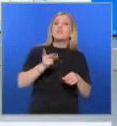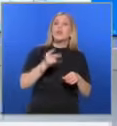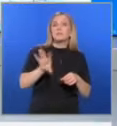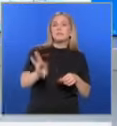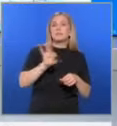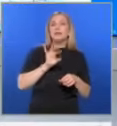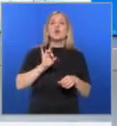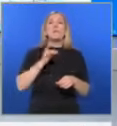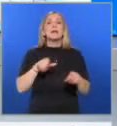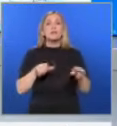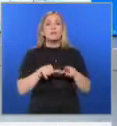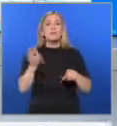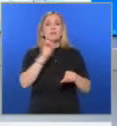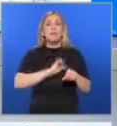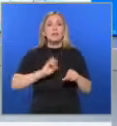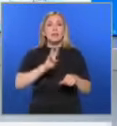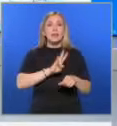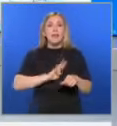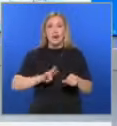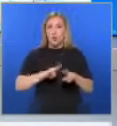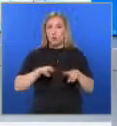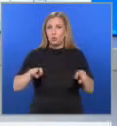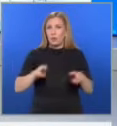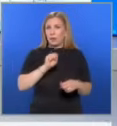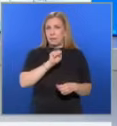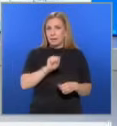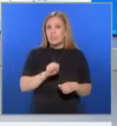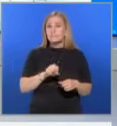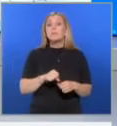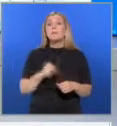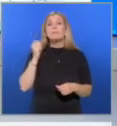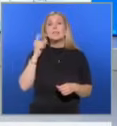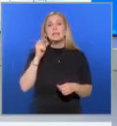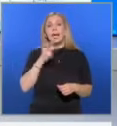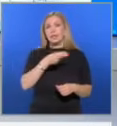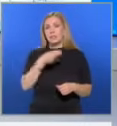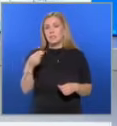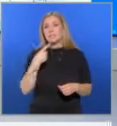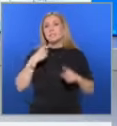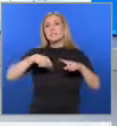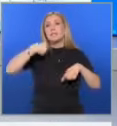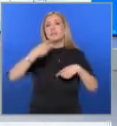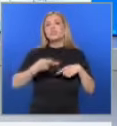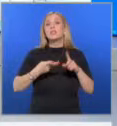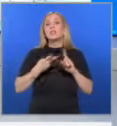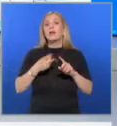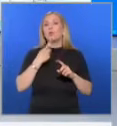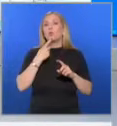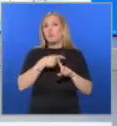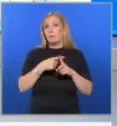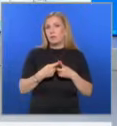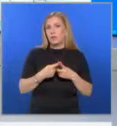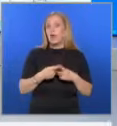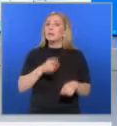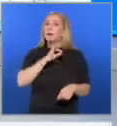Роберта Мецола от Европейската народна партия за председател на институцията за следващите 2 години и половина. Малтийката